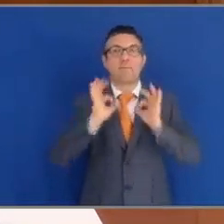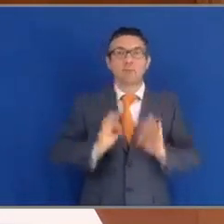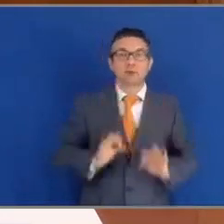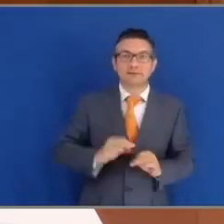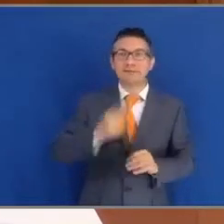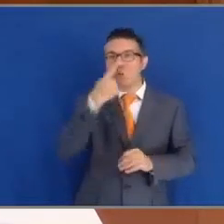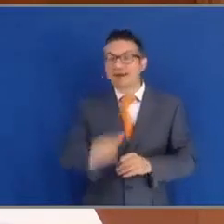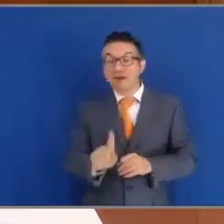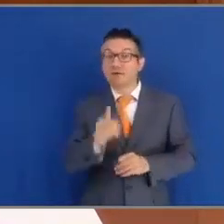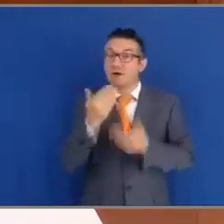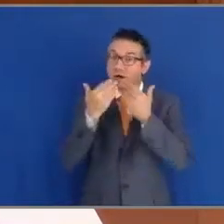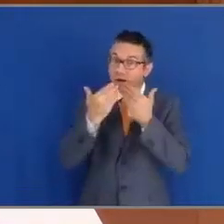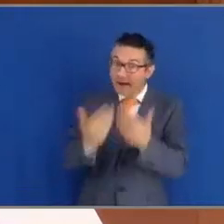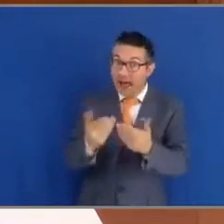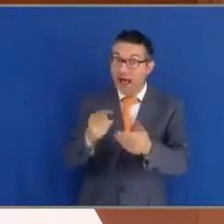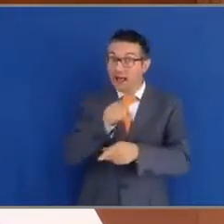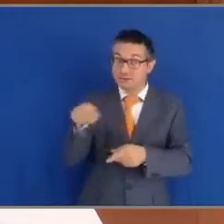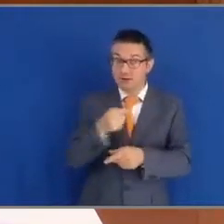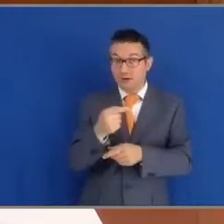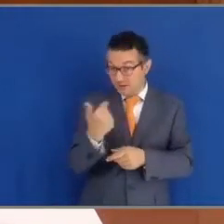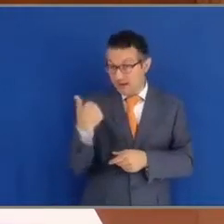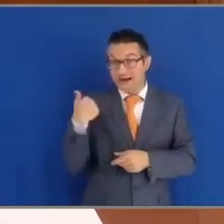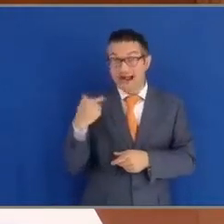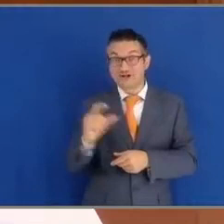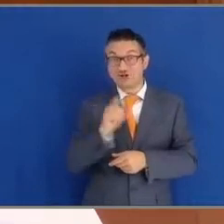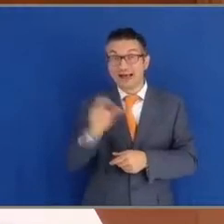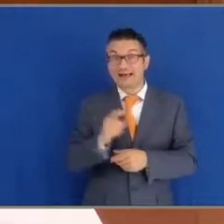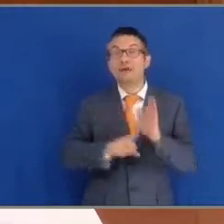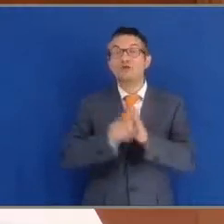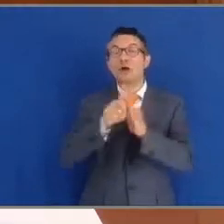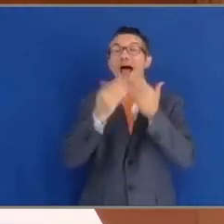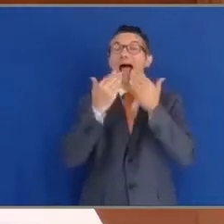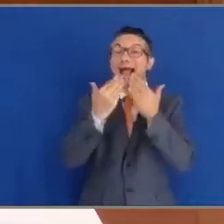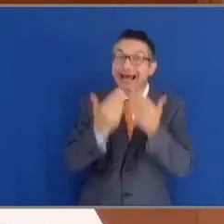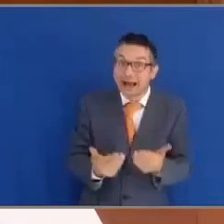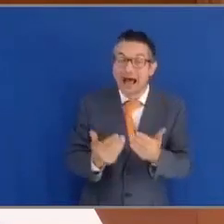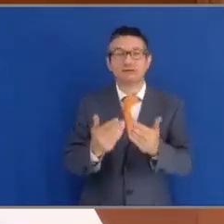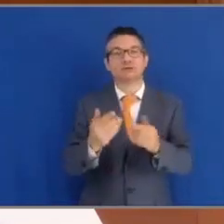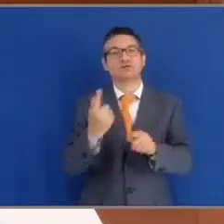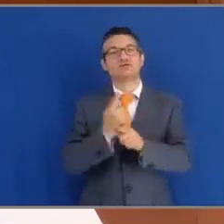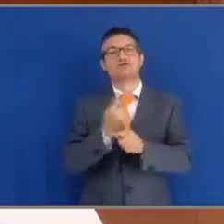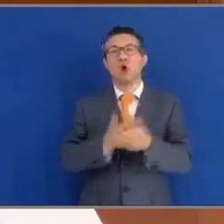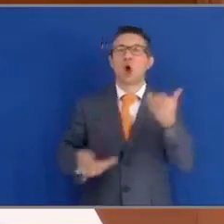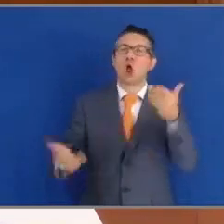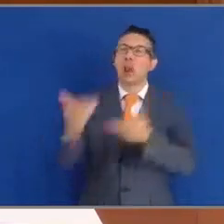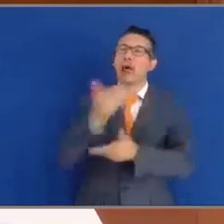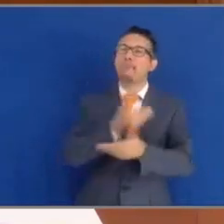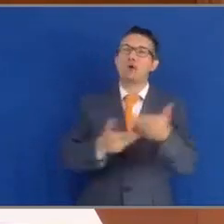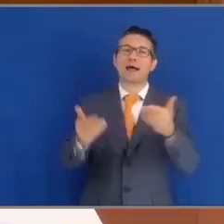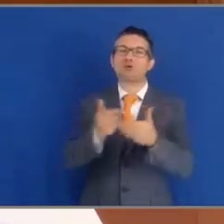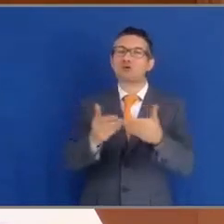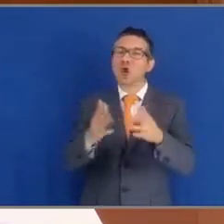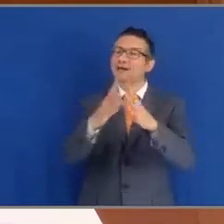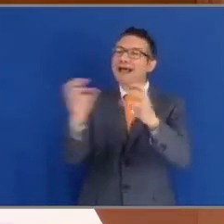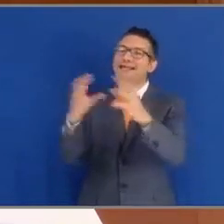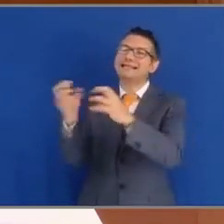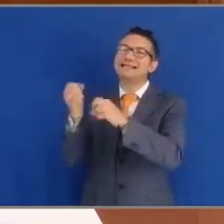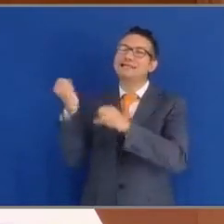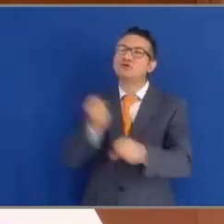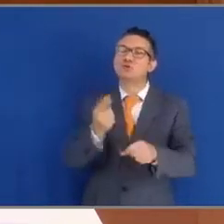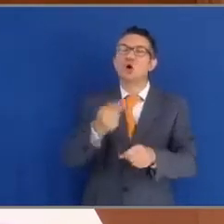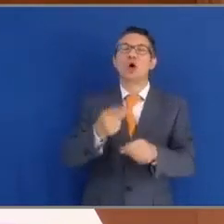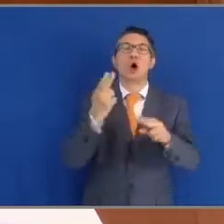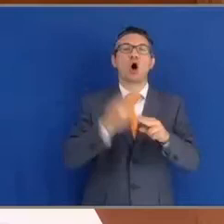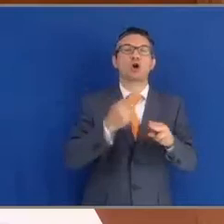nei casi recenti che abbiamo raggiunto è perché c'è un ottimo livello di collaborazione istituzionale tra noi, Roma Capitale,